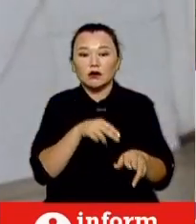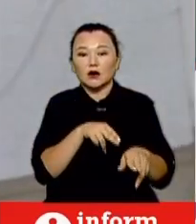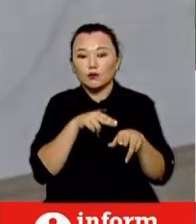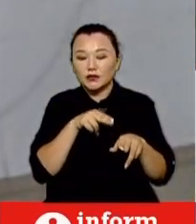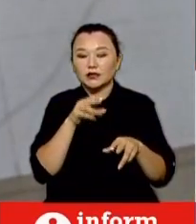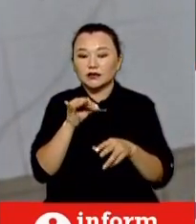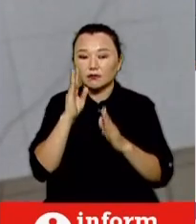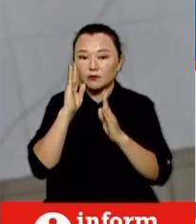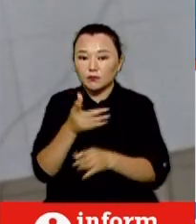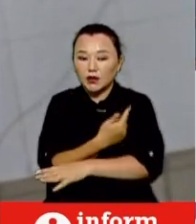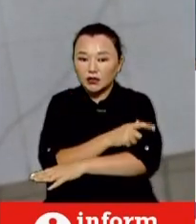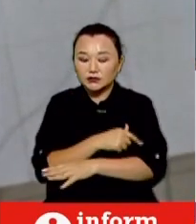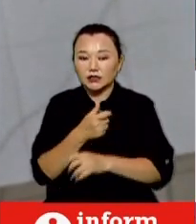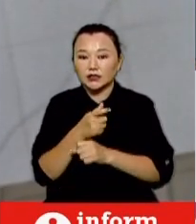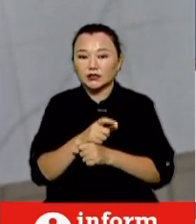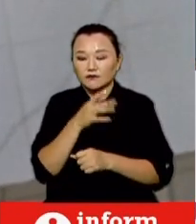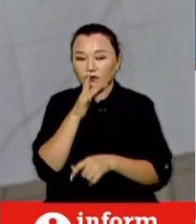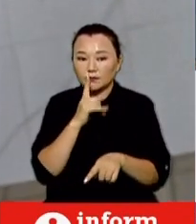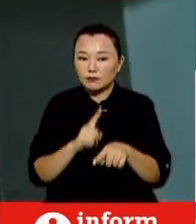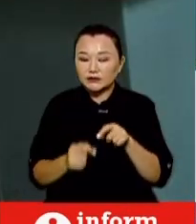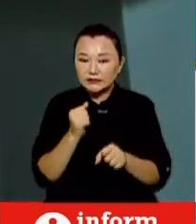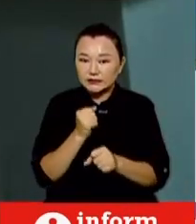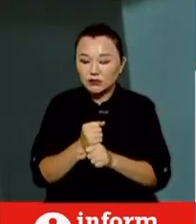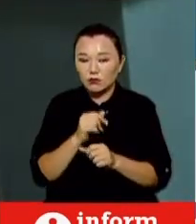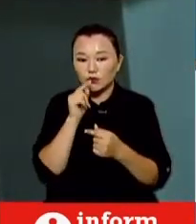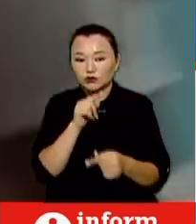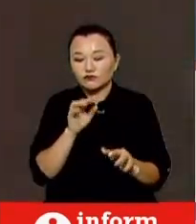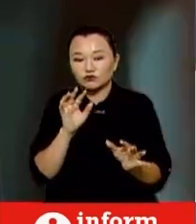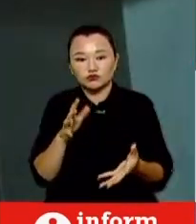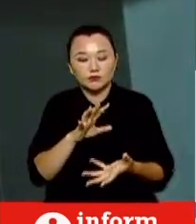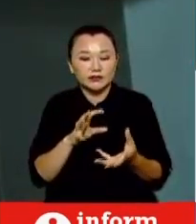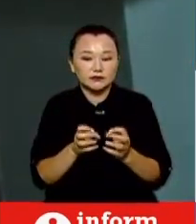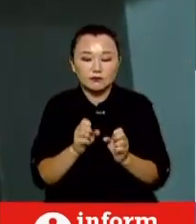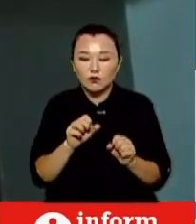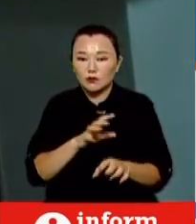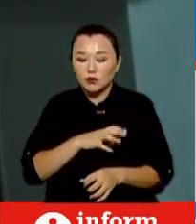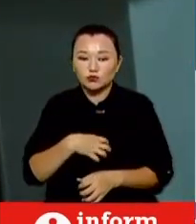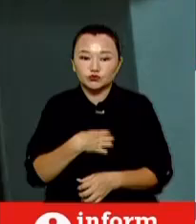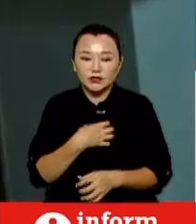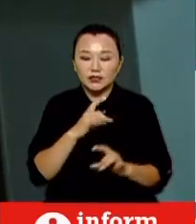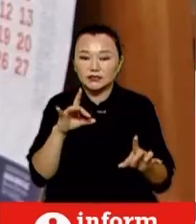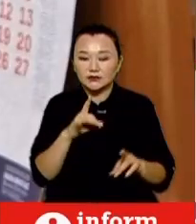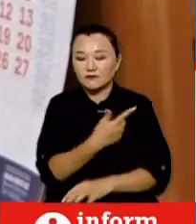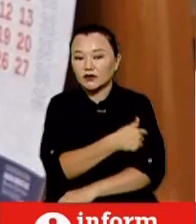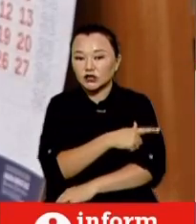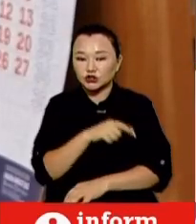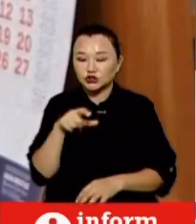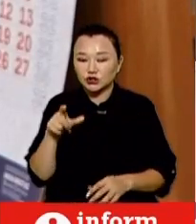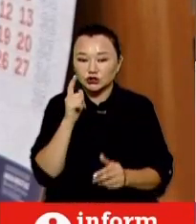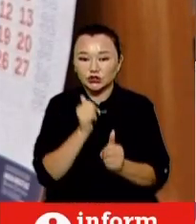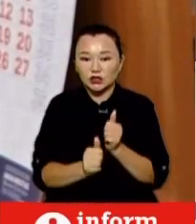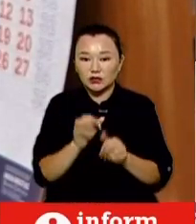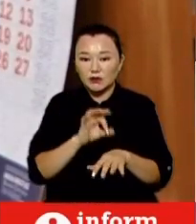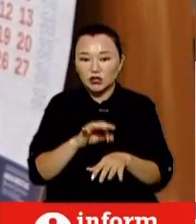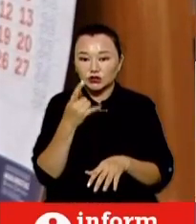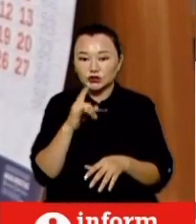больницу. Благо, сделано это своевременно. В противном случае последствия могли быть ужасными, говорят инфекционисты. Часто болеют, конечно,